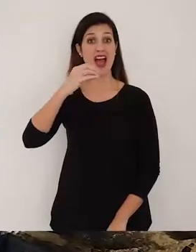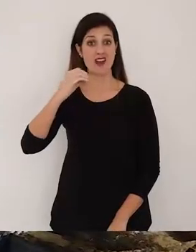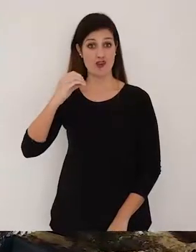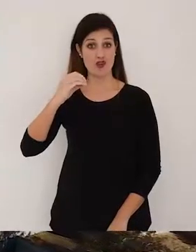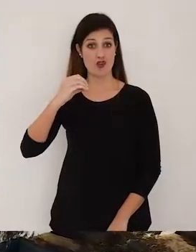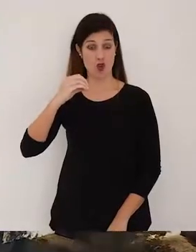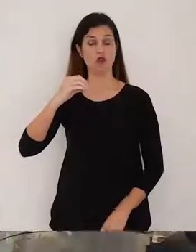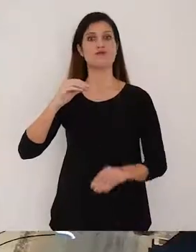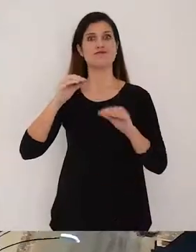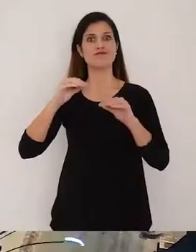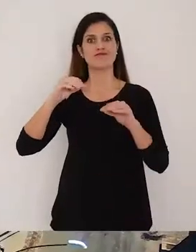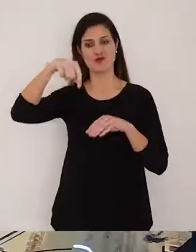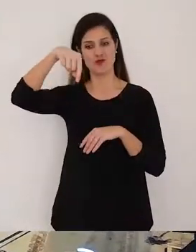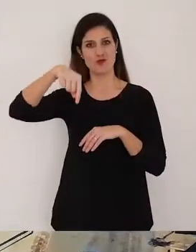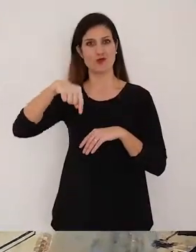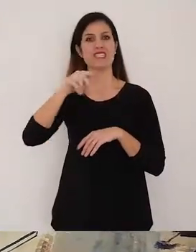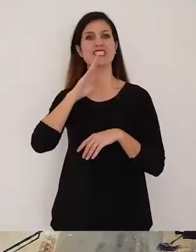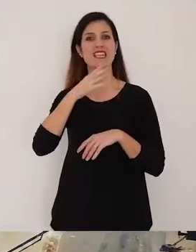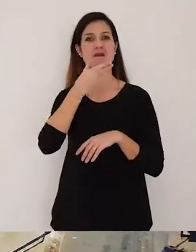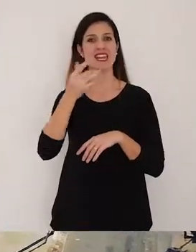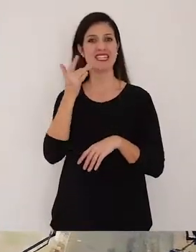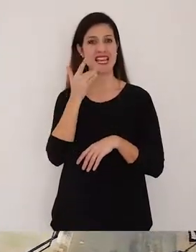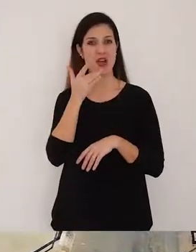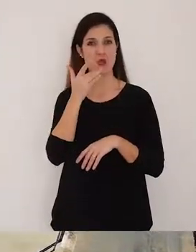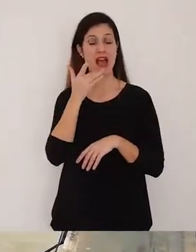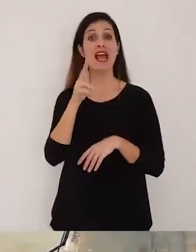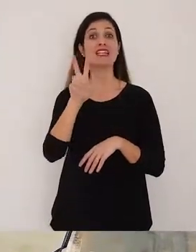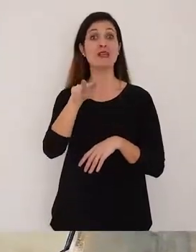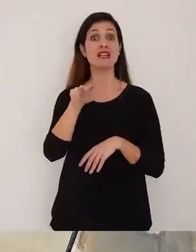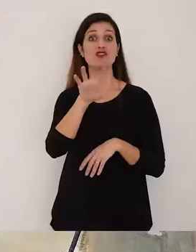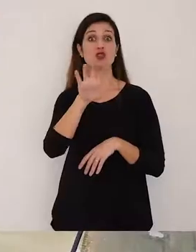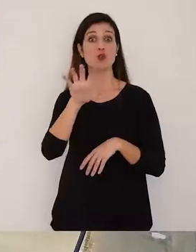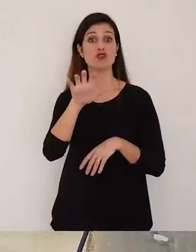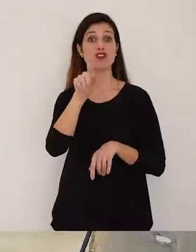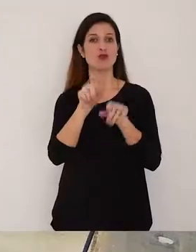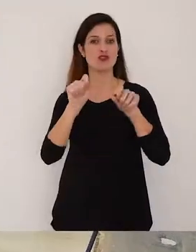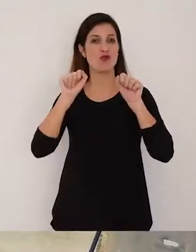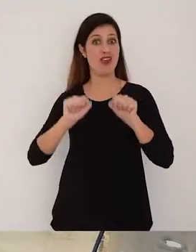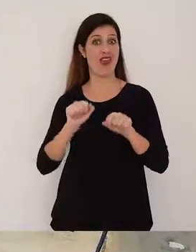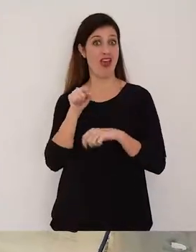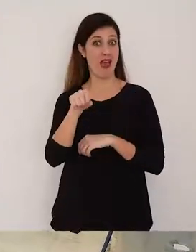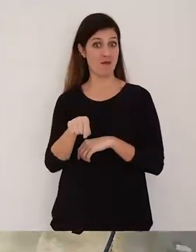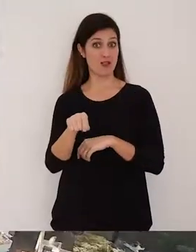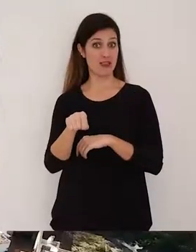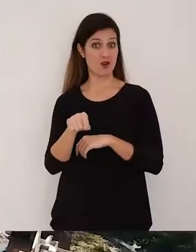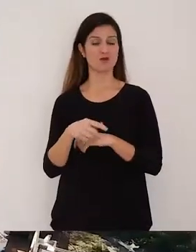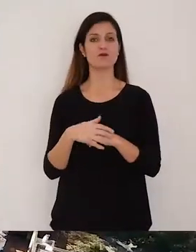Viggiano si colloca nella parte settentrionale del Capo di Leuca e conta una popolazione di 3.500